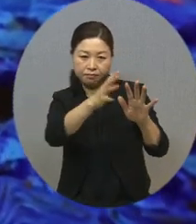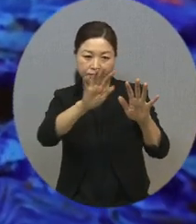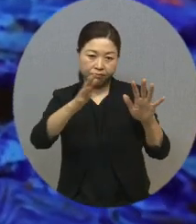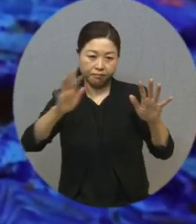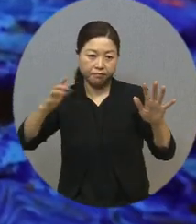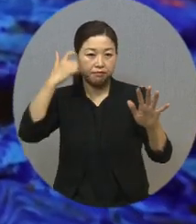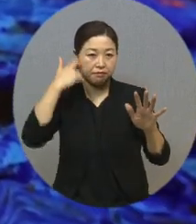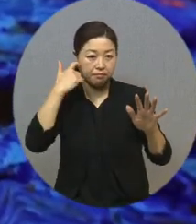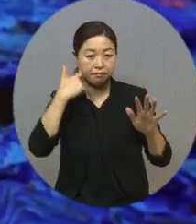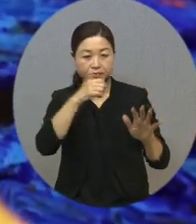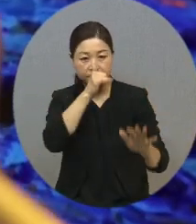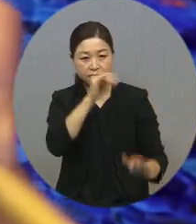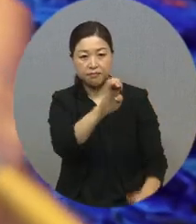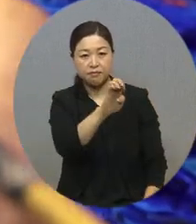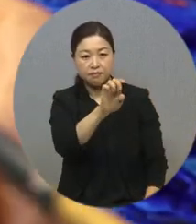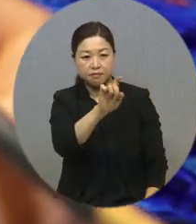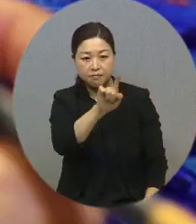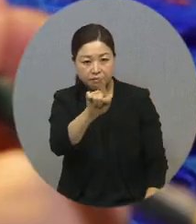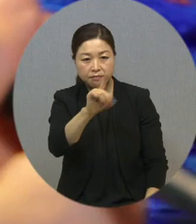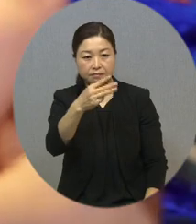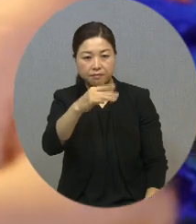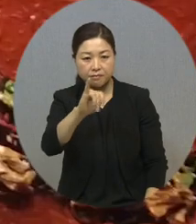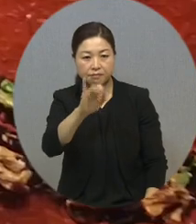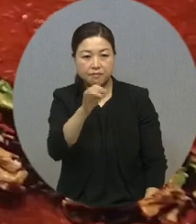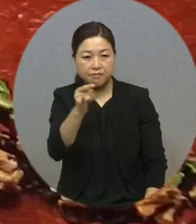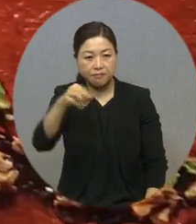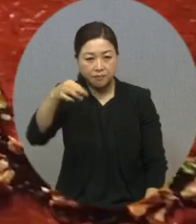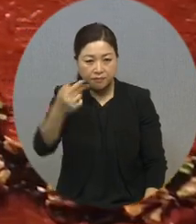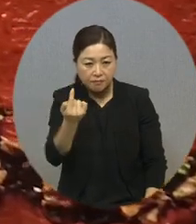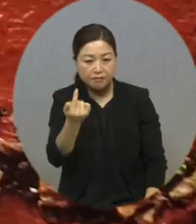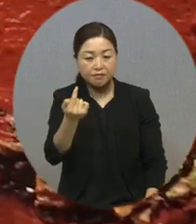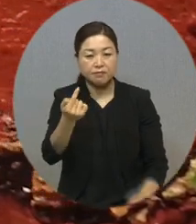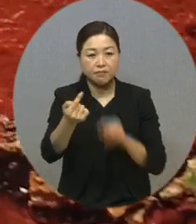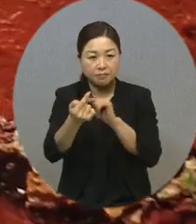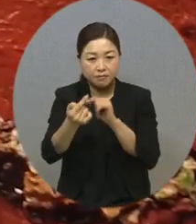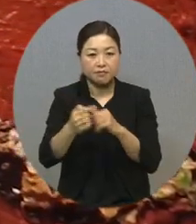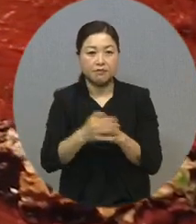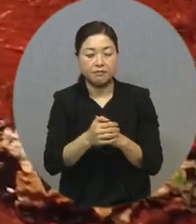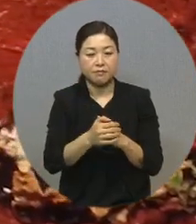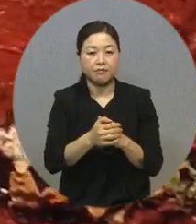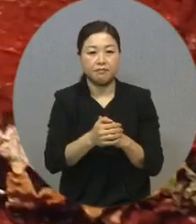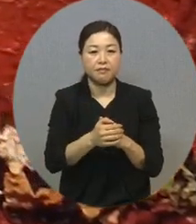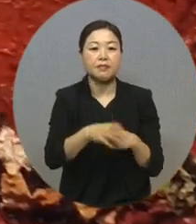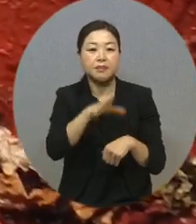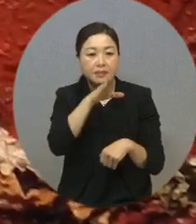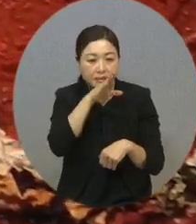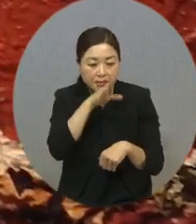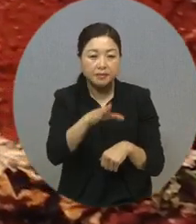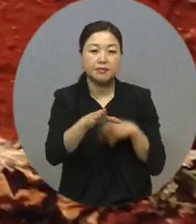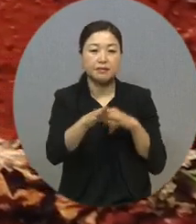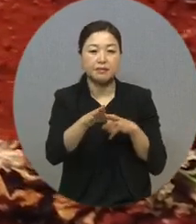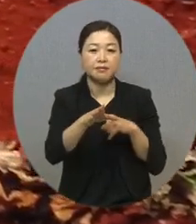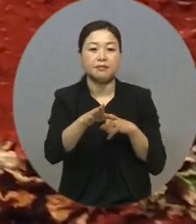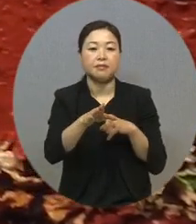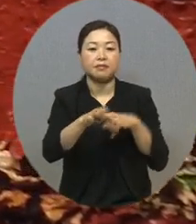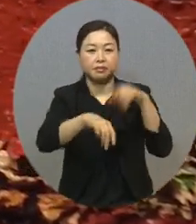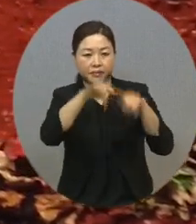나타내는 마티에르 효과를 자주 사용하는 작가는 작품 속에 실제 자연이 살아있는 생명감을